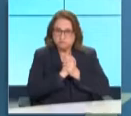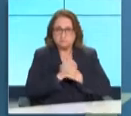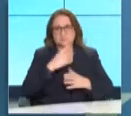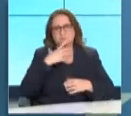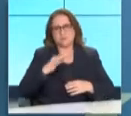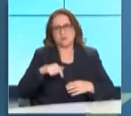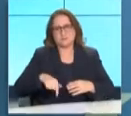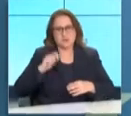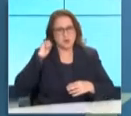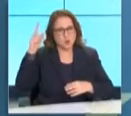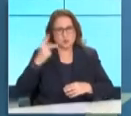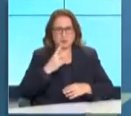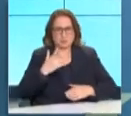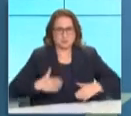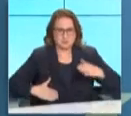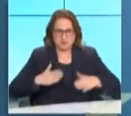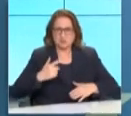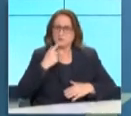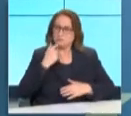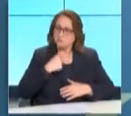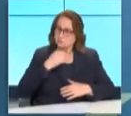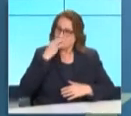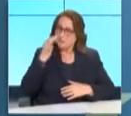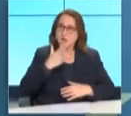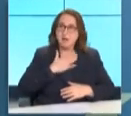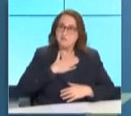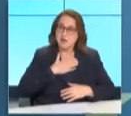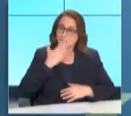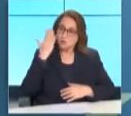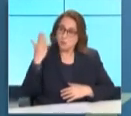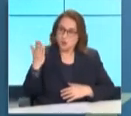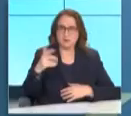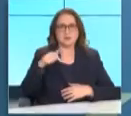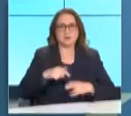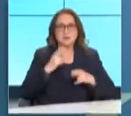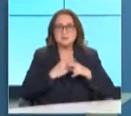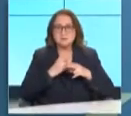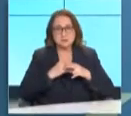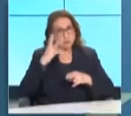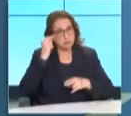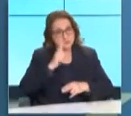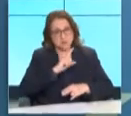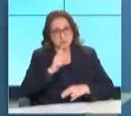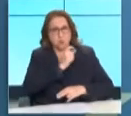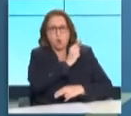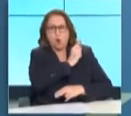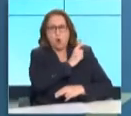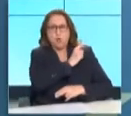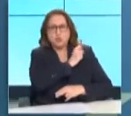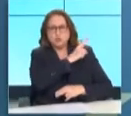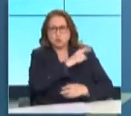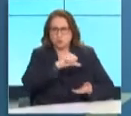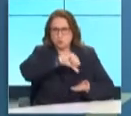ρόλο στην ιστορία της Ελληνικής Επανάστασης έπαιξε η Οδυσσός και συνολικά η περιοχή της Μαύρης